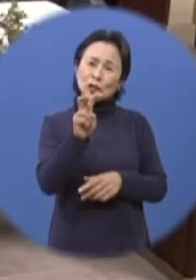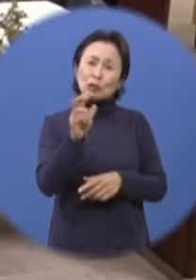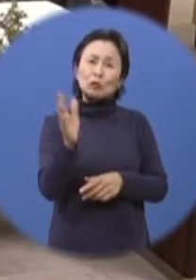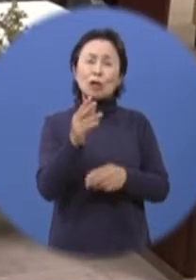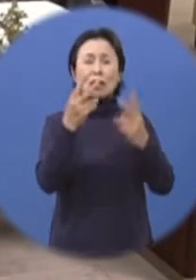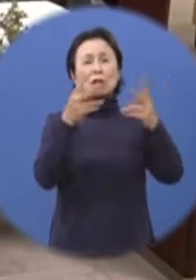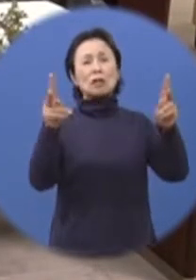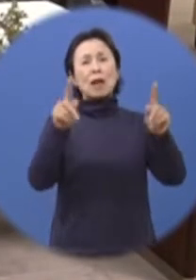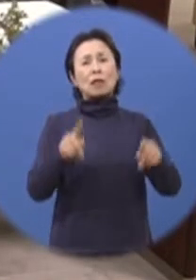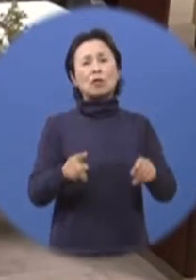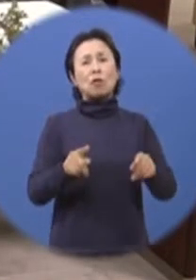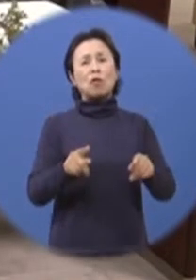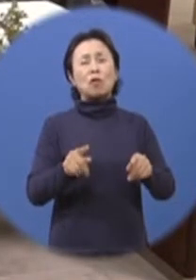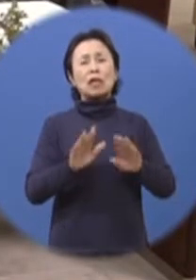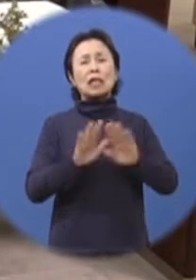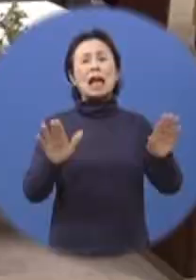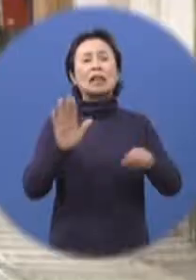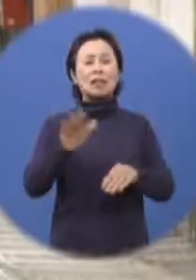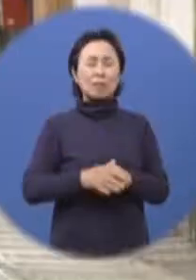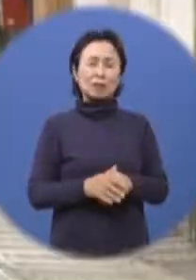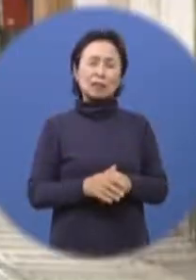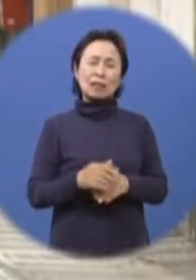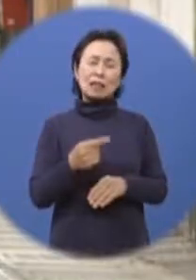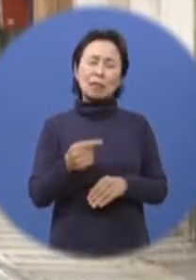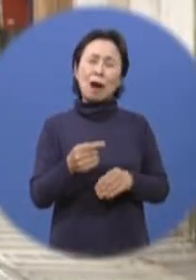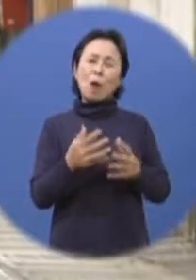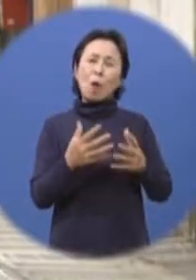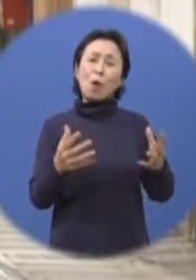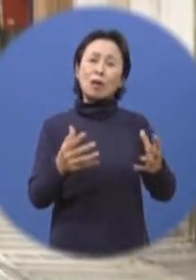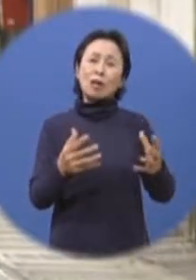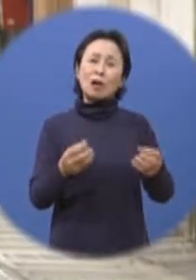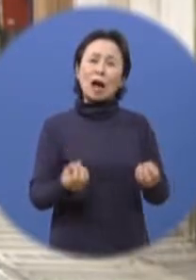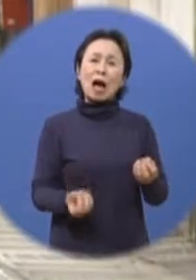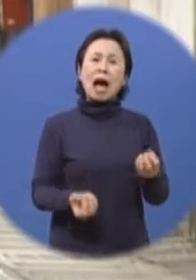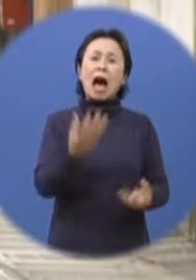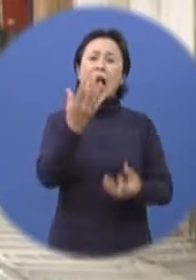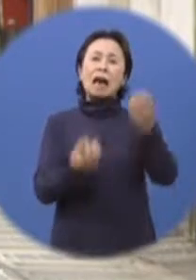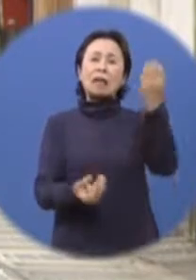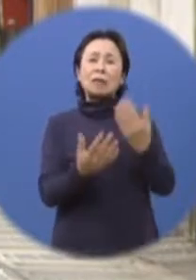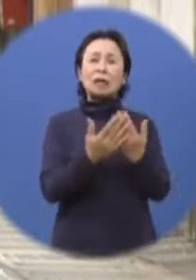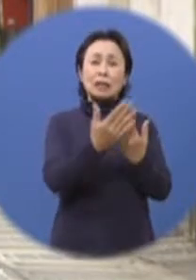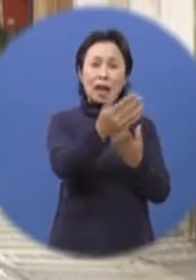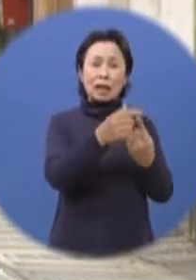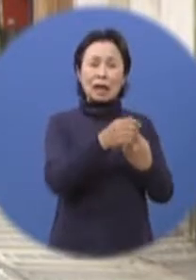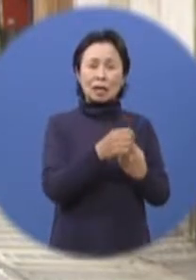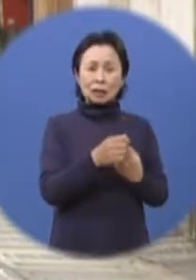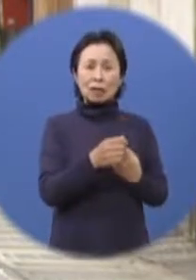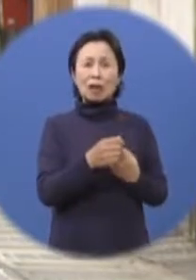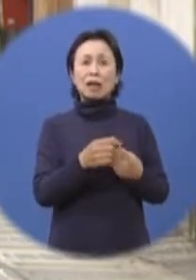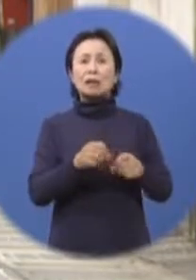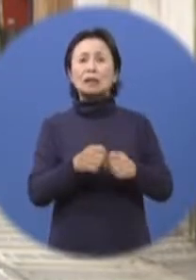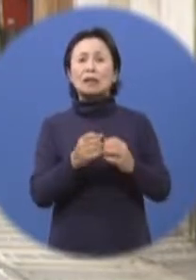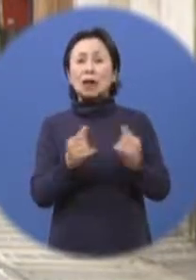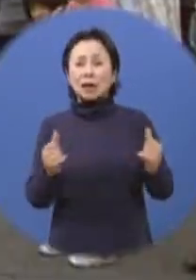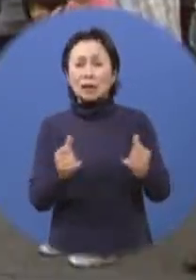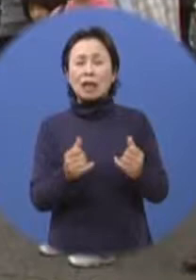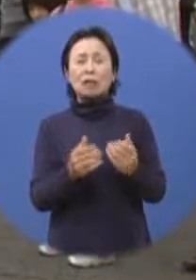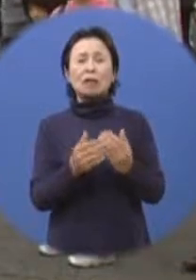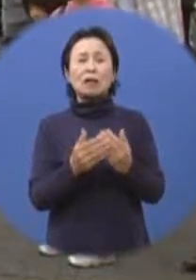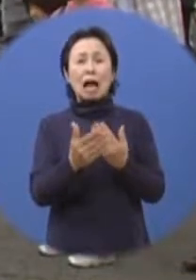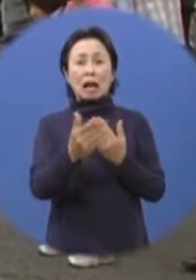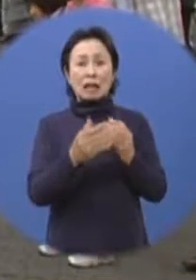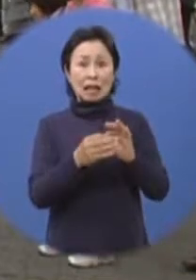ブービーだけどねあはいあのみたいだったね障害者の性豪ちゃんやっぱりあるんやっぱり